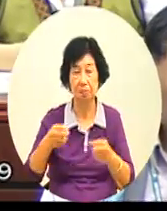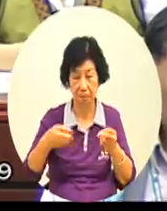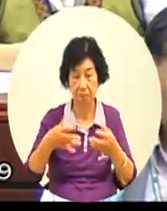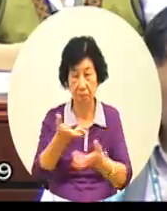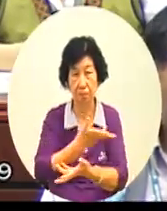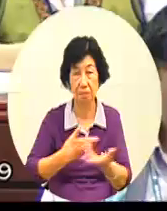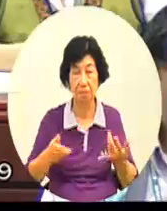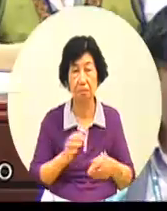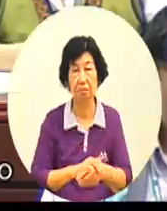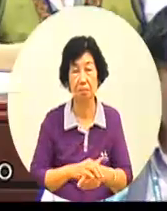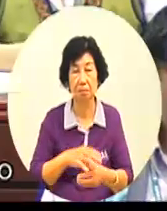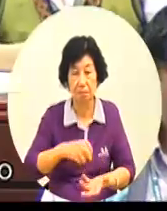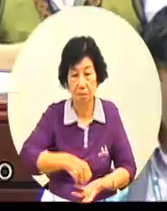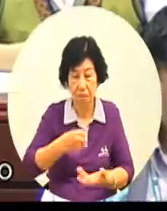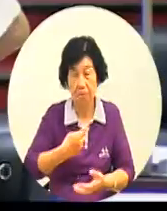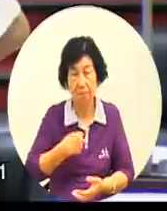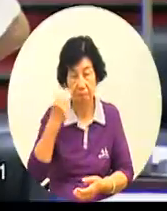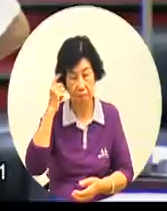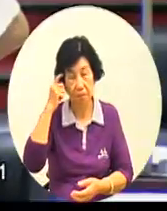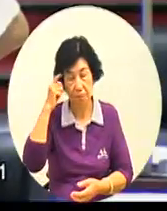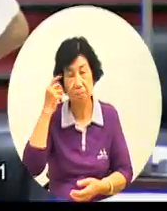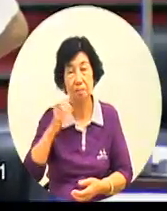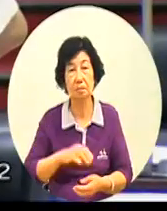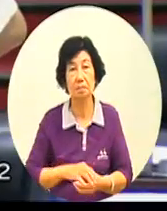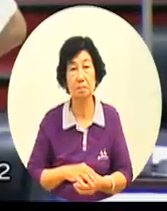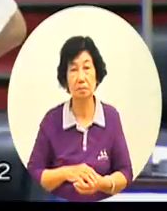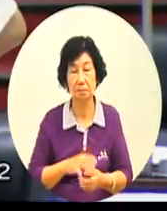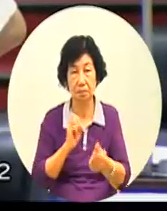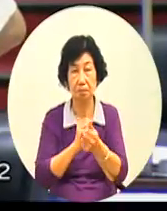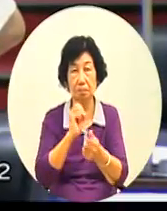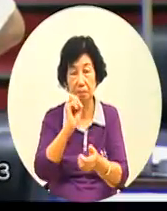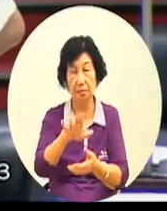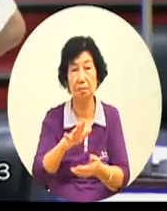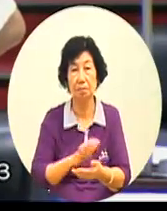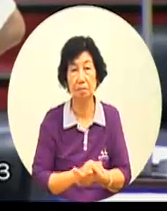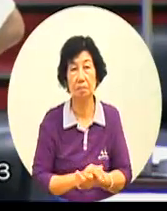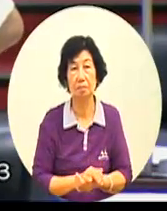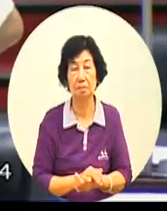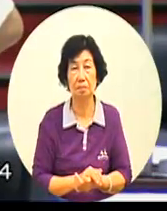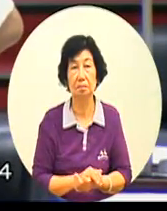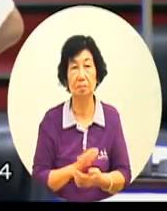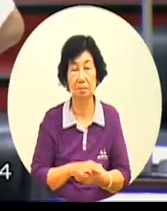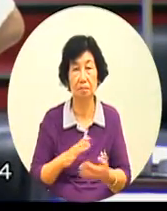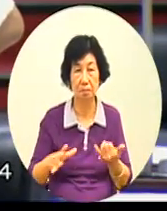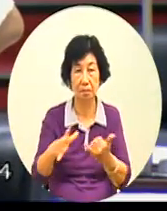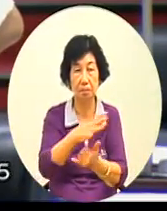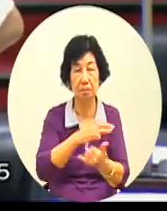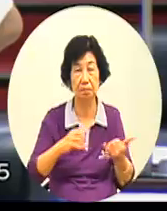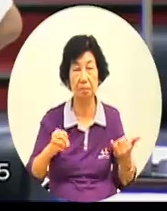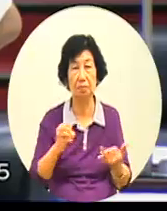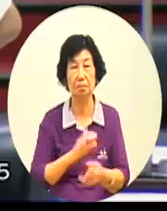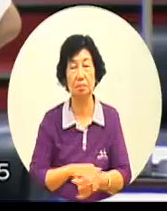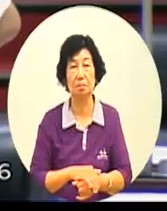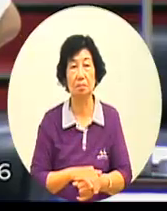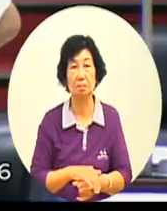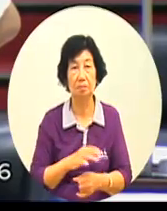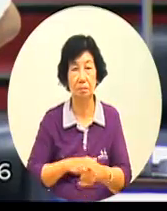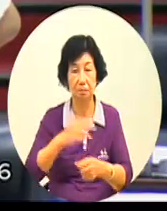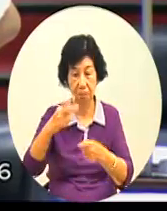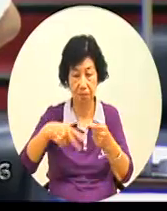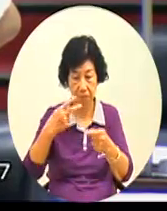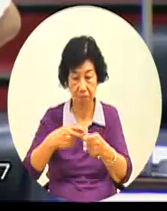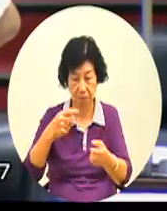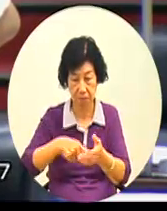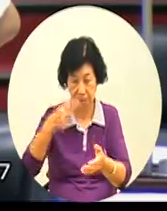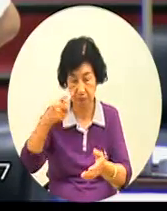我的意见提出啊，至少嘛，对对对，我们如果网上就是跟全国嘛，也是全国啊。那当然我们是2年1次啦，他